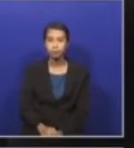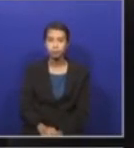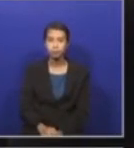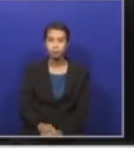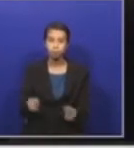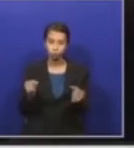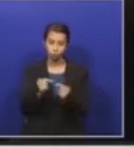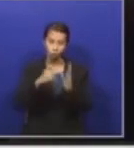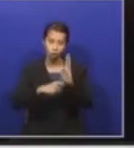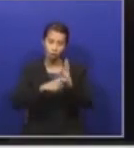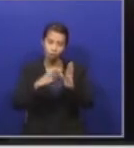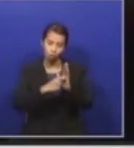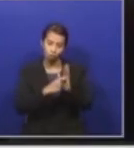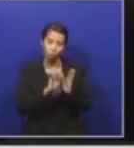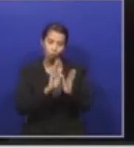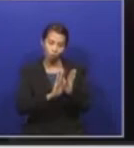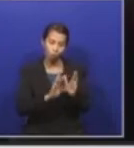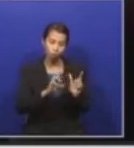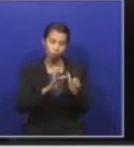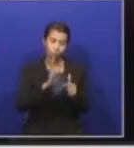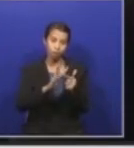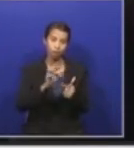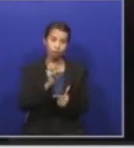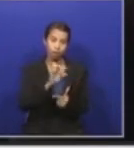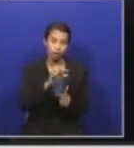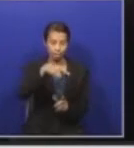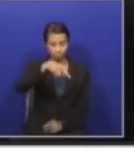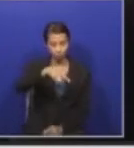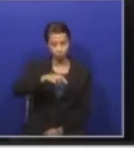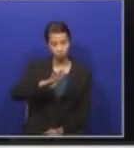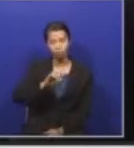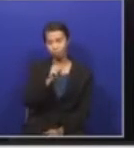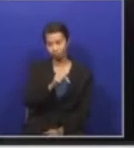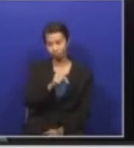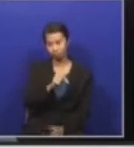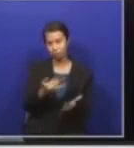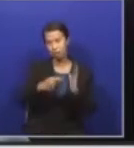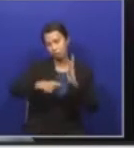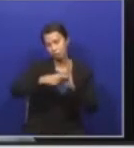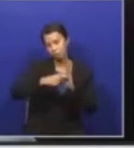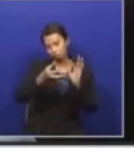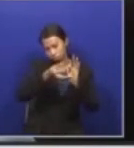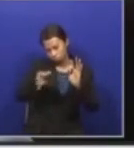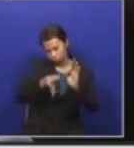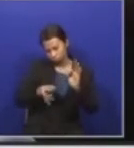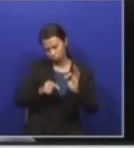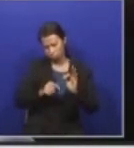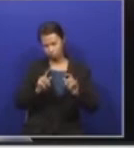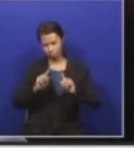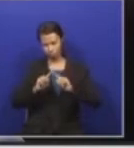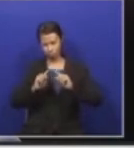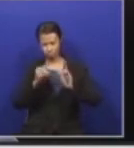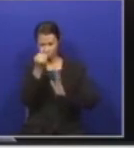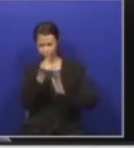การและเหตุผลของตัวร่างพระราชบัญญัติซึ่งหลักการและเหตุผลนี้เป็นหลักการและเหตุผลซึ่งผิดปกติจากการทำ